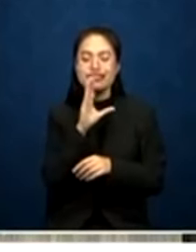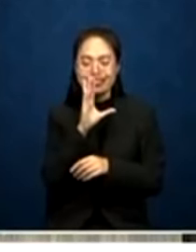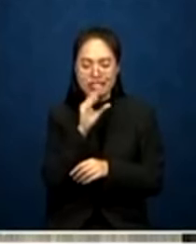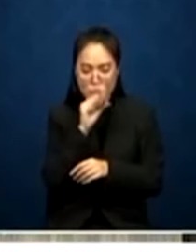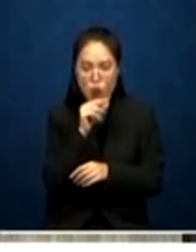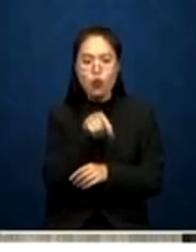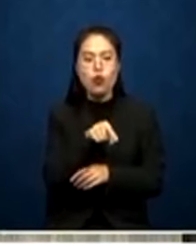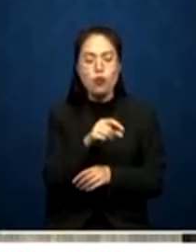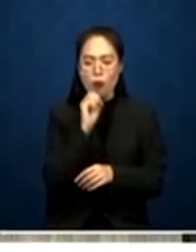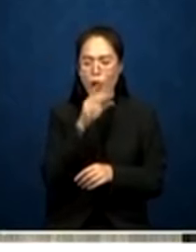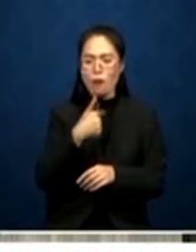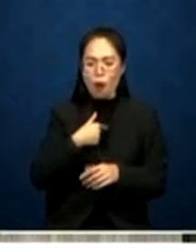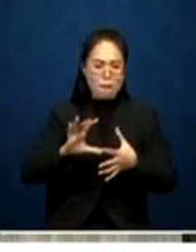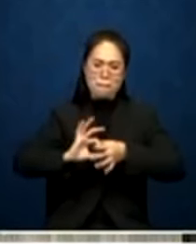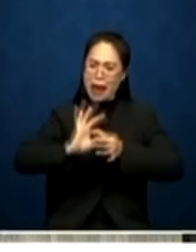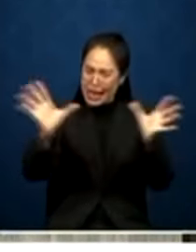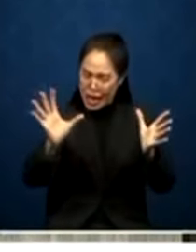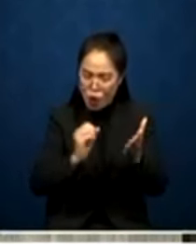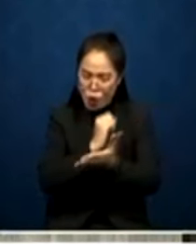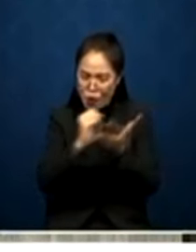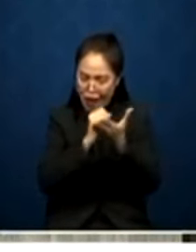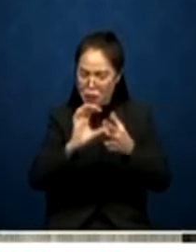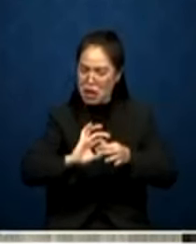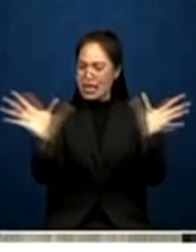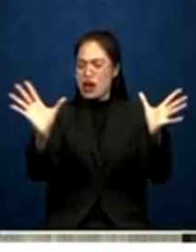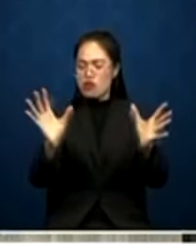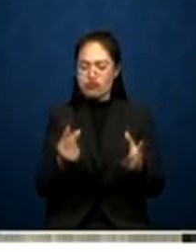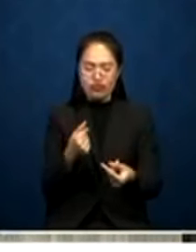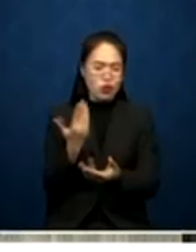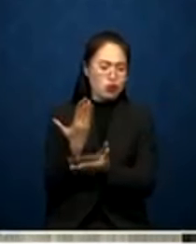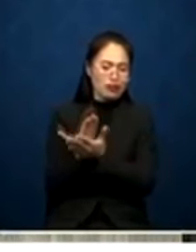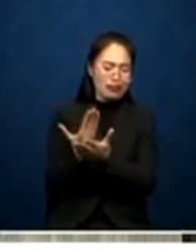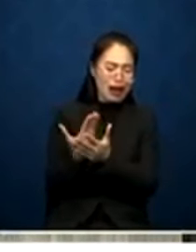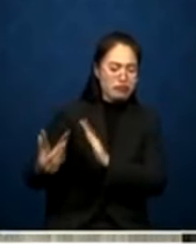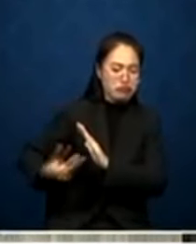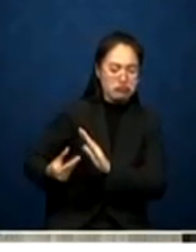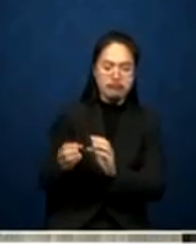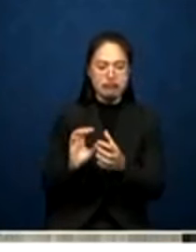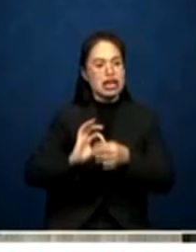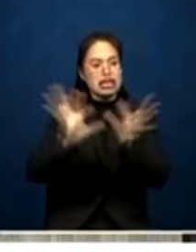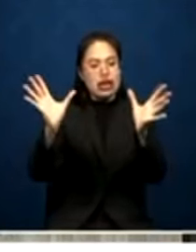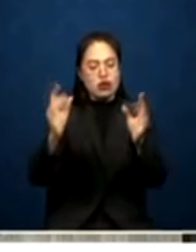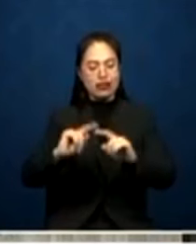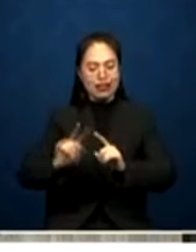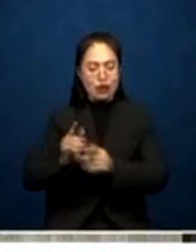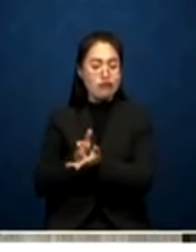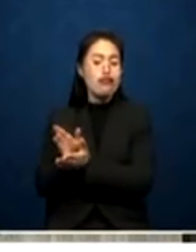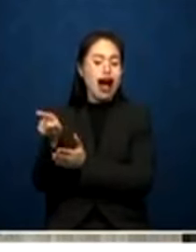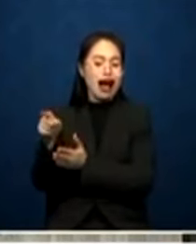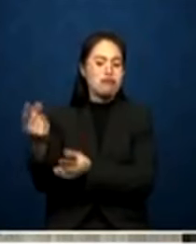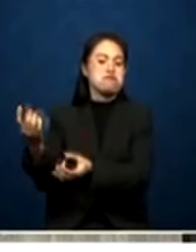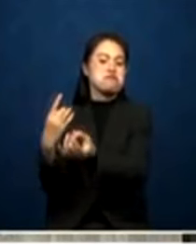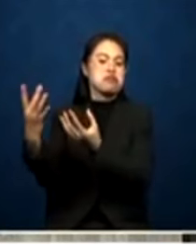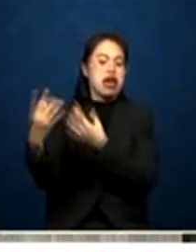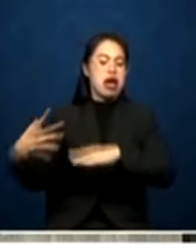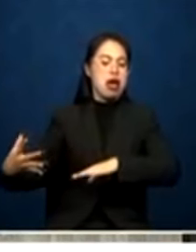อดว่าผมไม่เกี่ยวข้องกับยาเสพติดหรือการฟอกเงินแต่เขาเลือกตัดคลิปเป็นตอนๆแล้วก็ชี้น